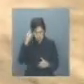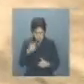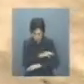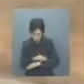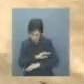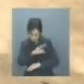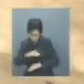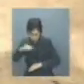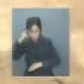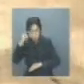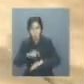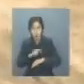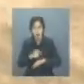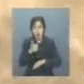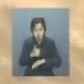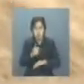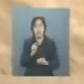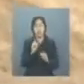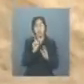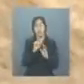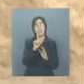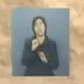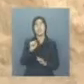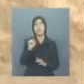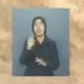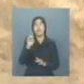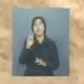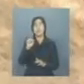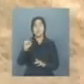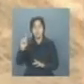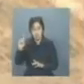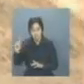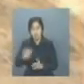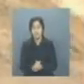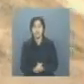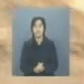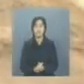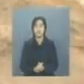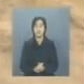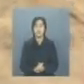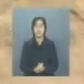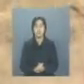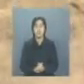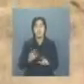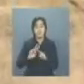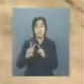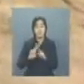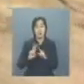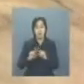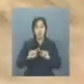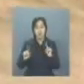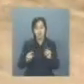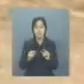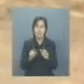ำเวลาได้ดีที่สุดได้เวลา1นาที 57.11 วินาทีค่ะเฉือนชนะสืบสกุลสุขจัญญาไปเพียงแค่3วินาทีเท่